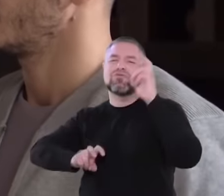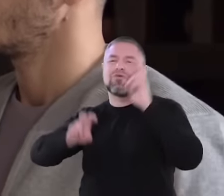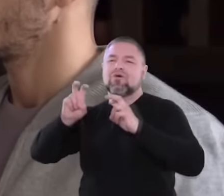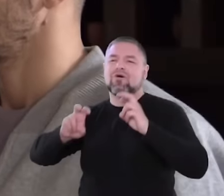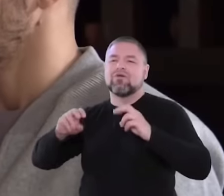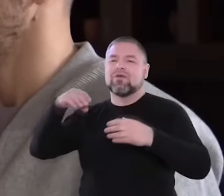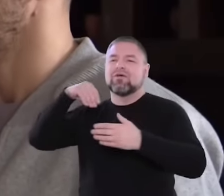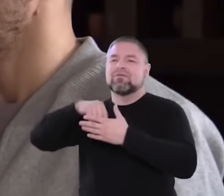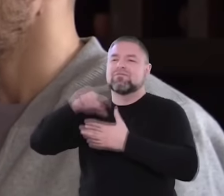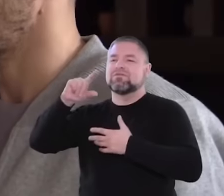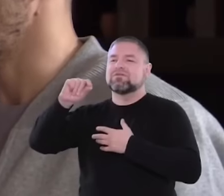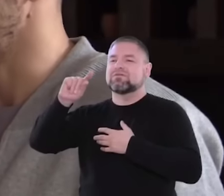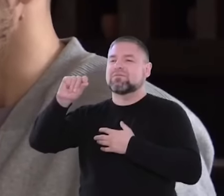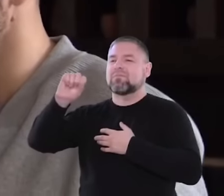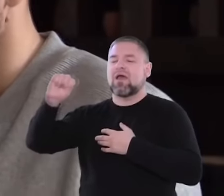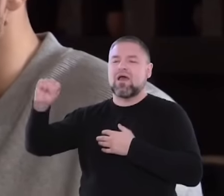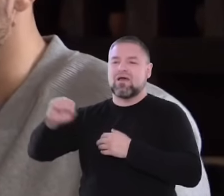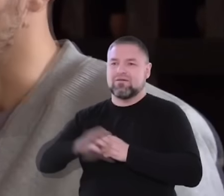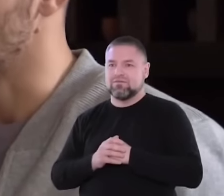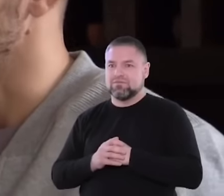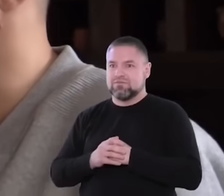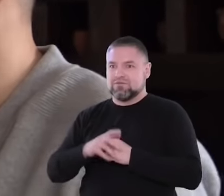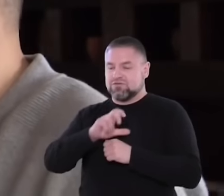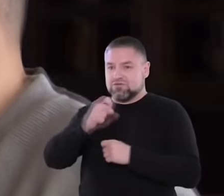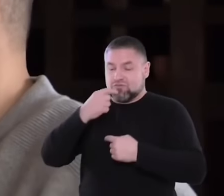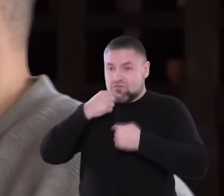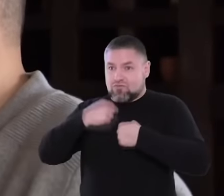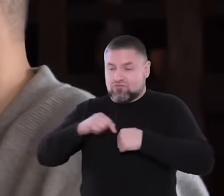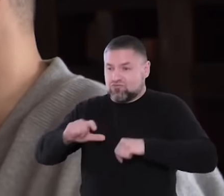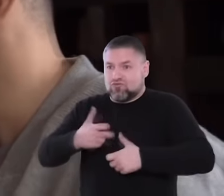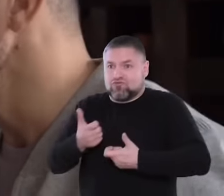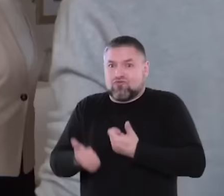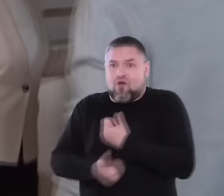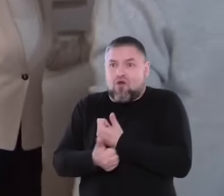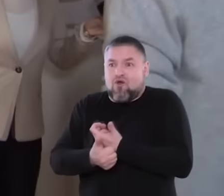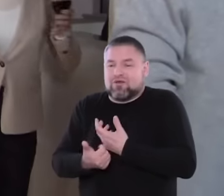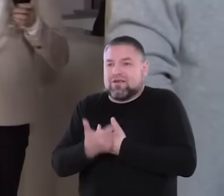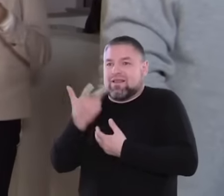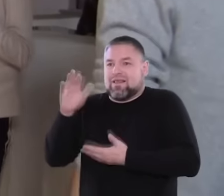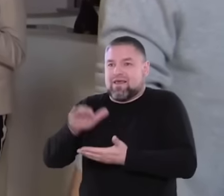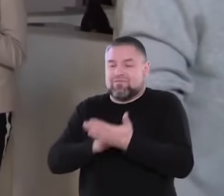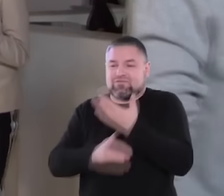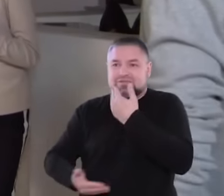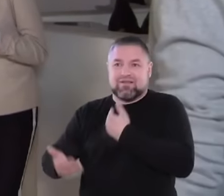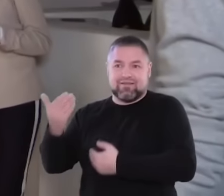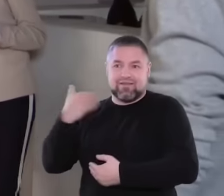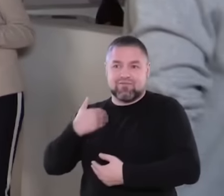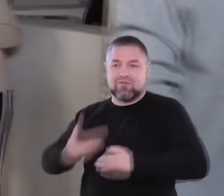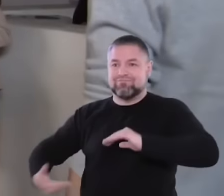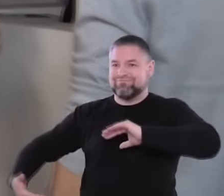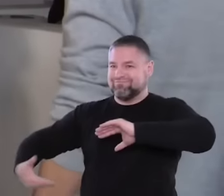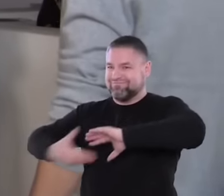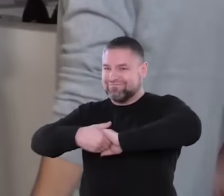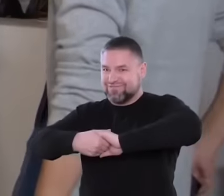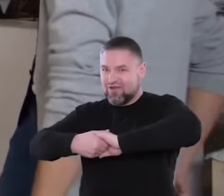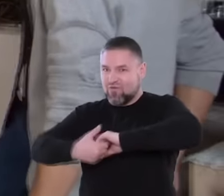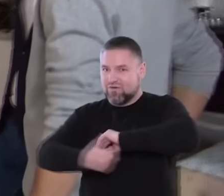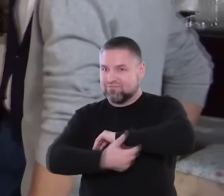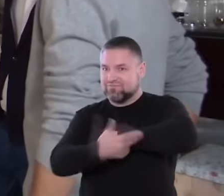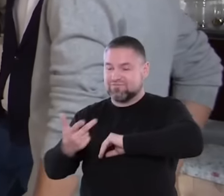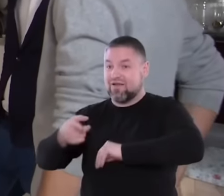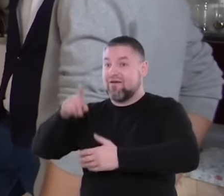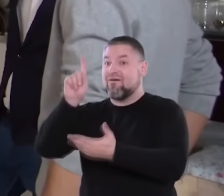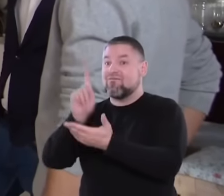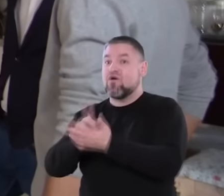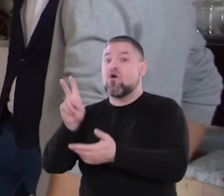spa. Anita, przepraszam, czy ty możesz mi powiedzieć, o co tu chodzi? Kilka miesięcy temu podjęłyśmy zakład.